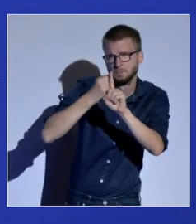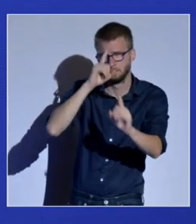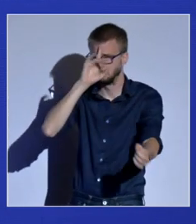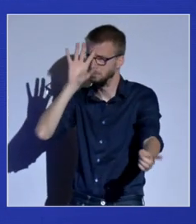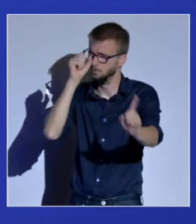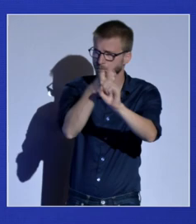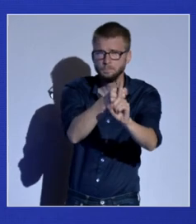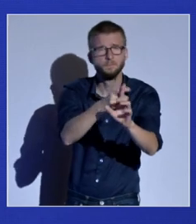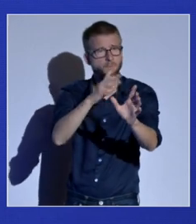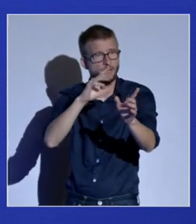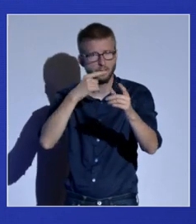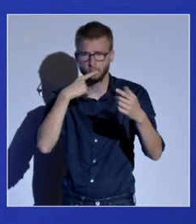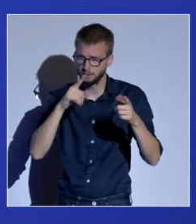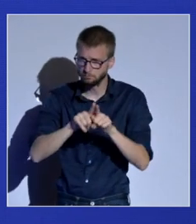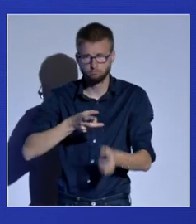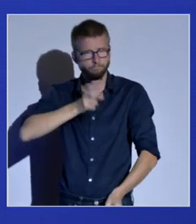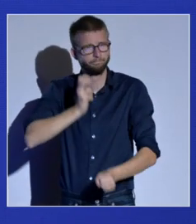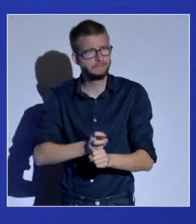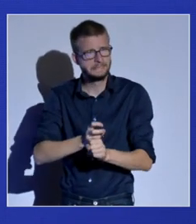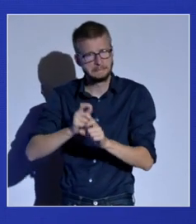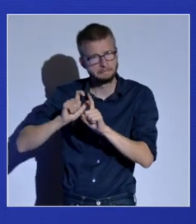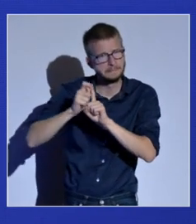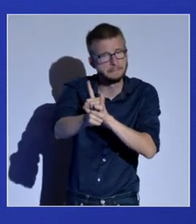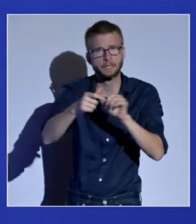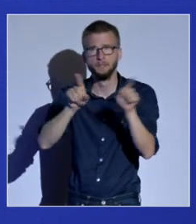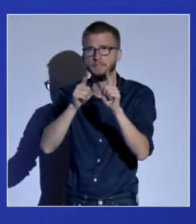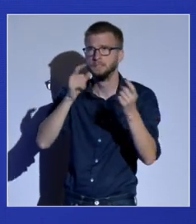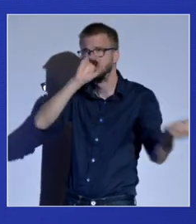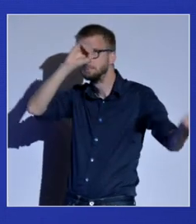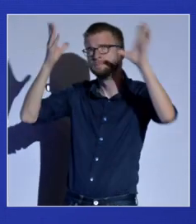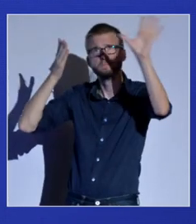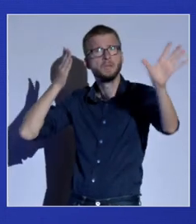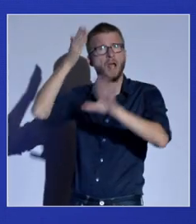la résolution, et au fond une vision positive de l'avenir